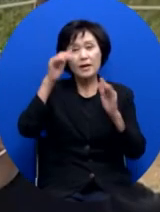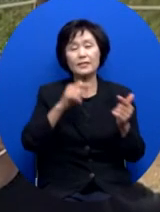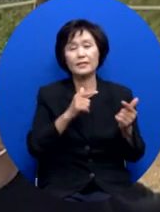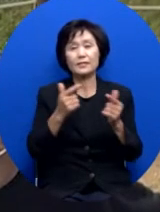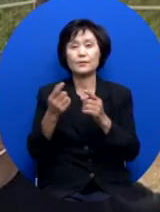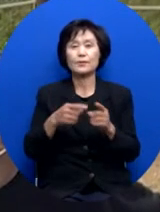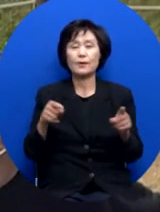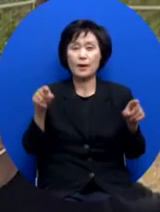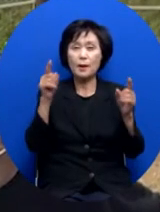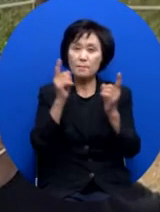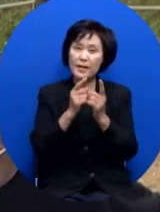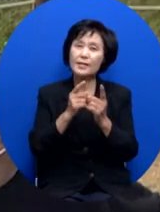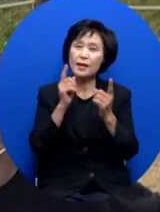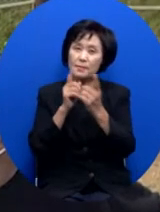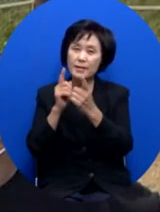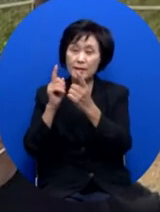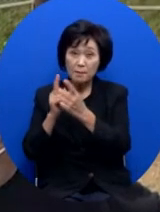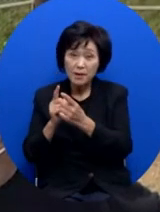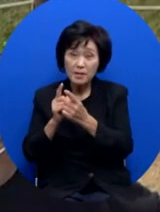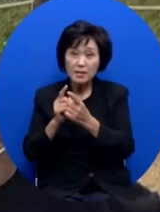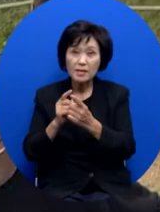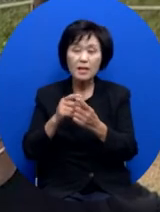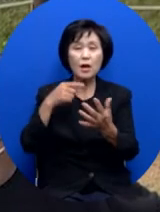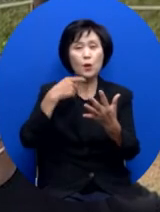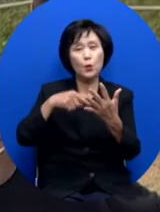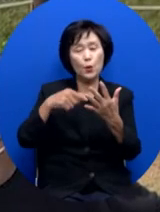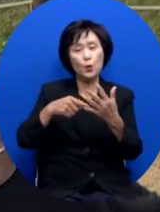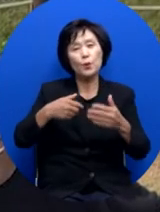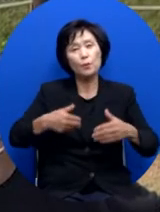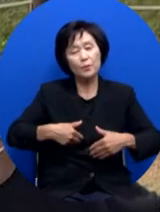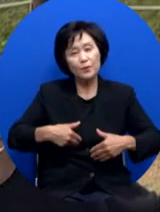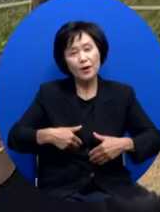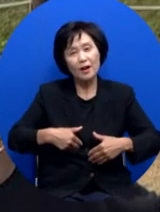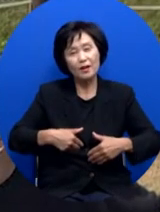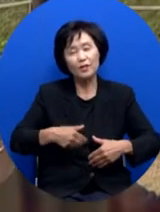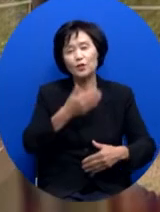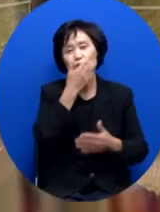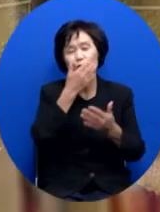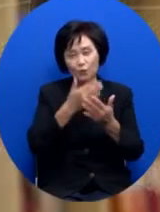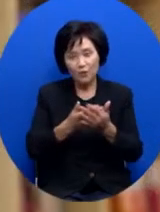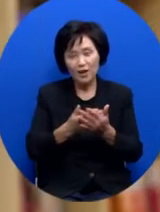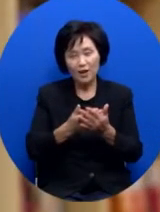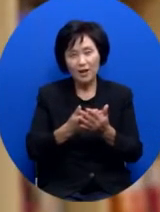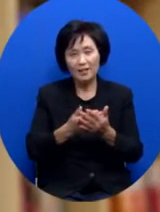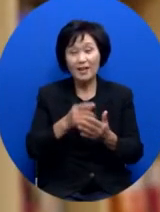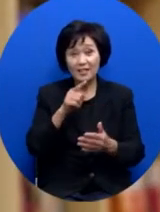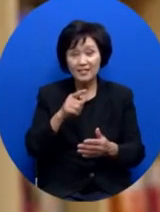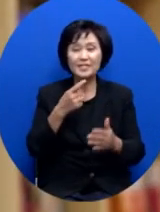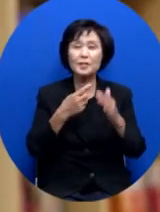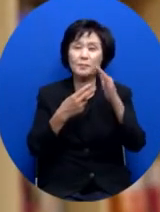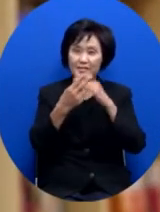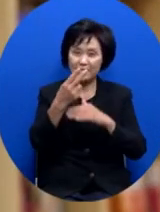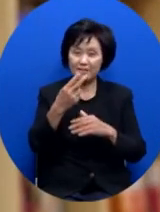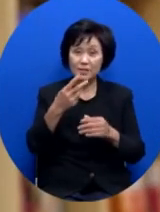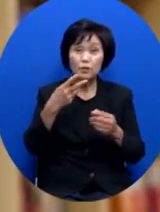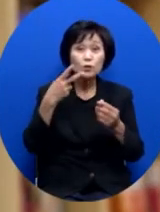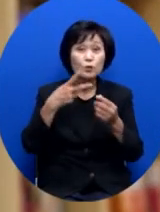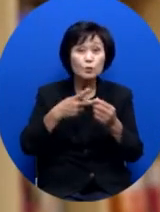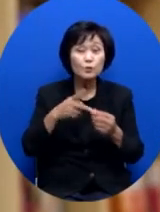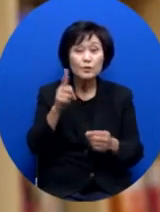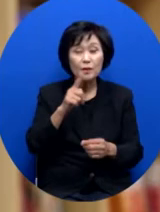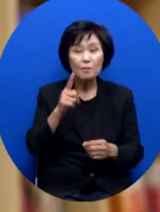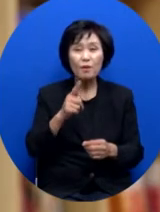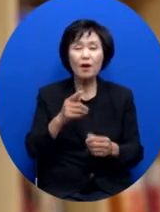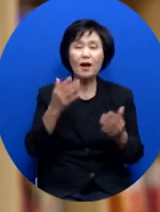기독교 학교 교육이 얼마나 중요한지를 많은 사람들이 알아가게 되는 것 첫번째 비전입니다 두번째는 재료 땅에 놀이나 모아서